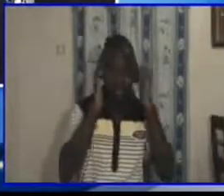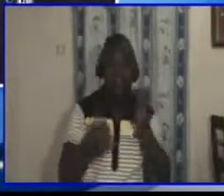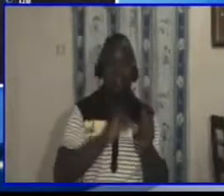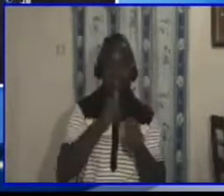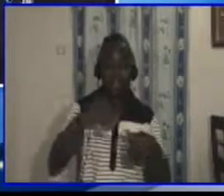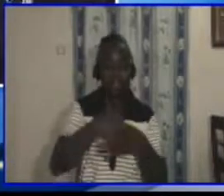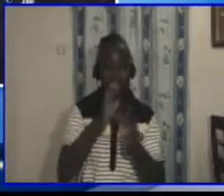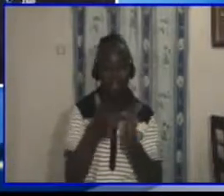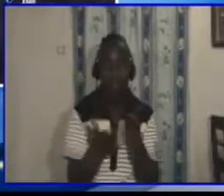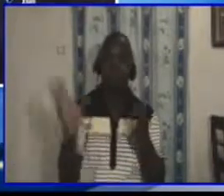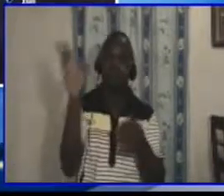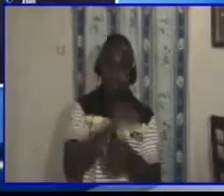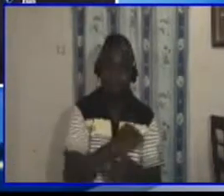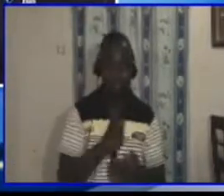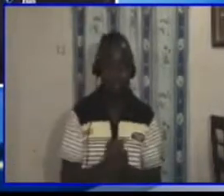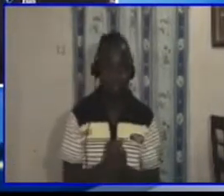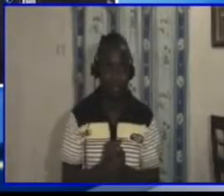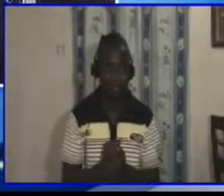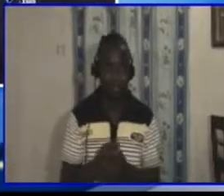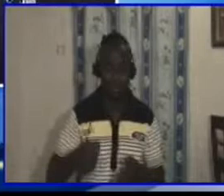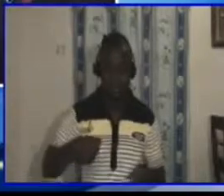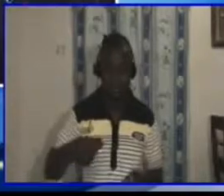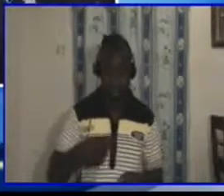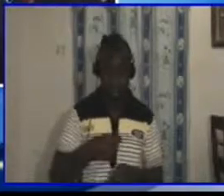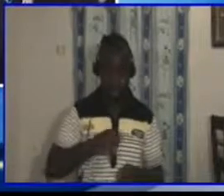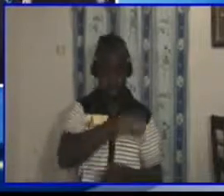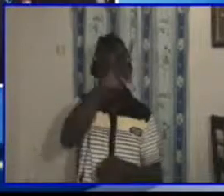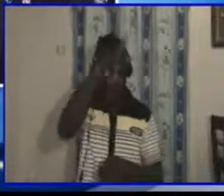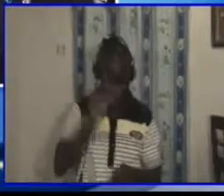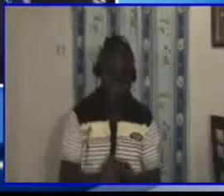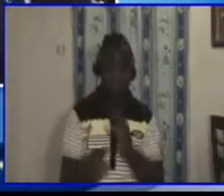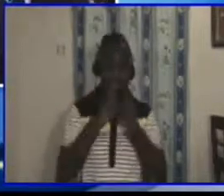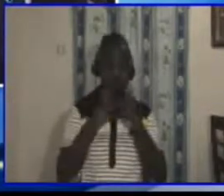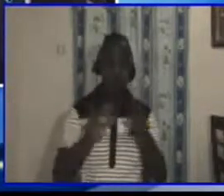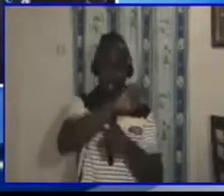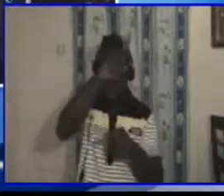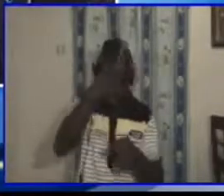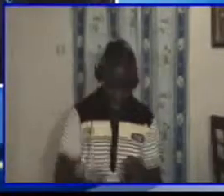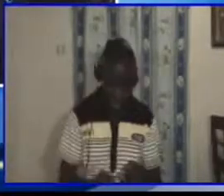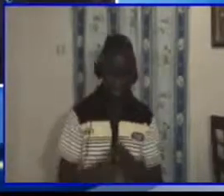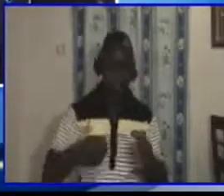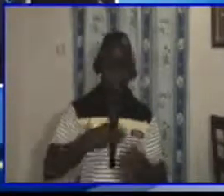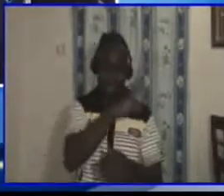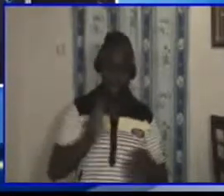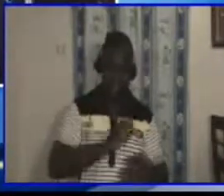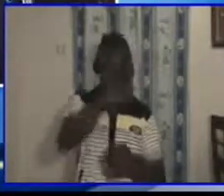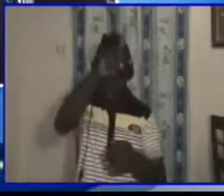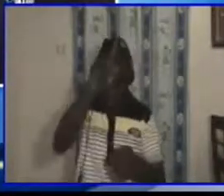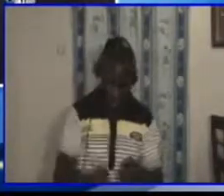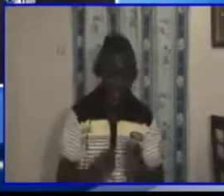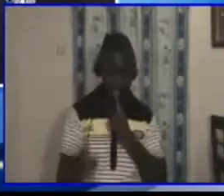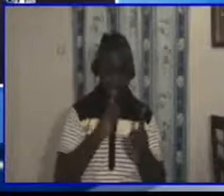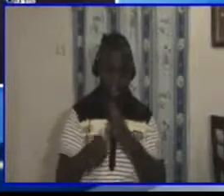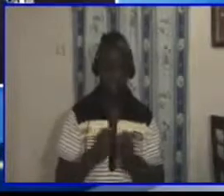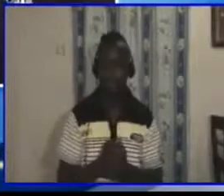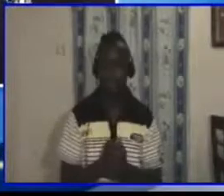tutti questi termini che insegnano le chiese non si trovano nella bibbia io